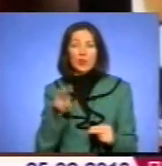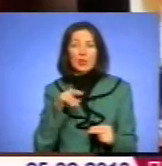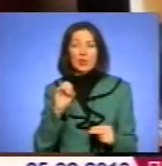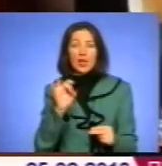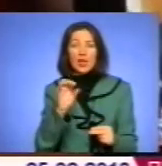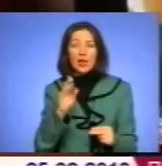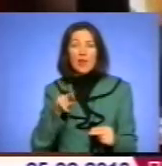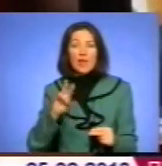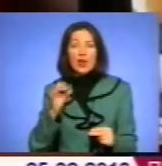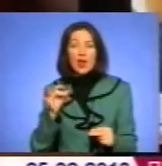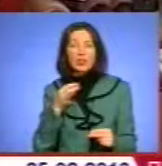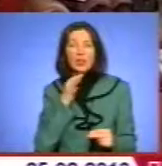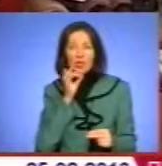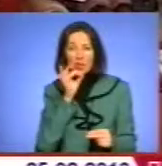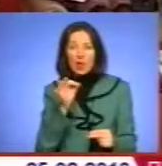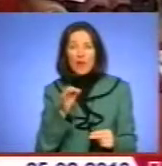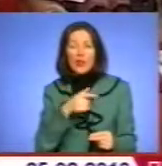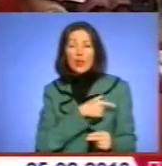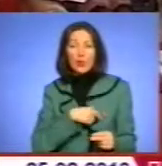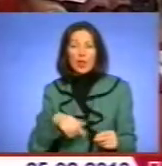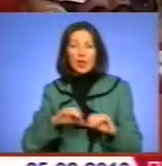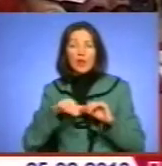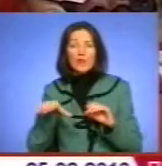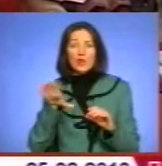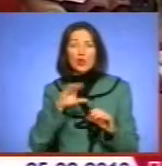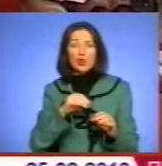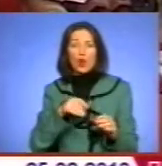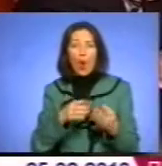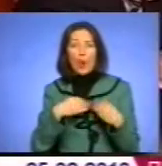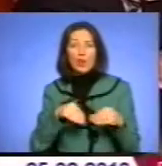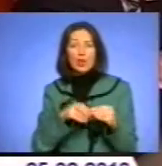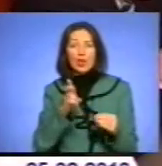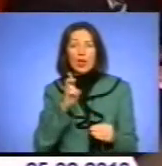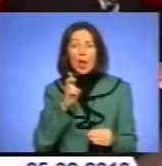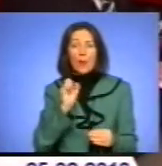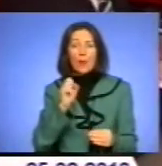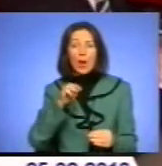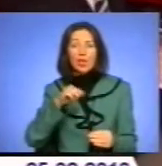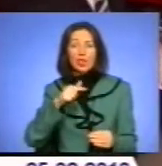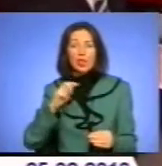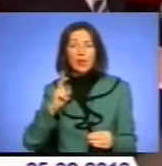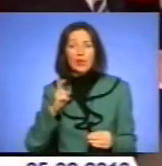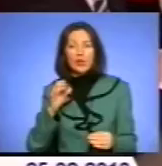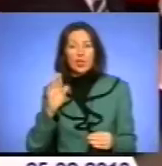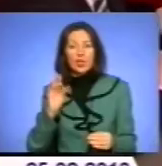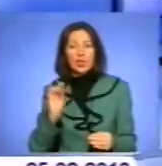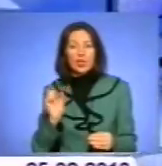що депутати від всеукраїнського об'єднання «Батьківщина» голосують особисто на усіх засіданнях Верховної Ради.